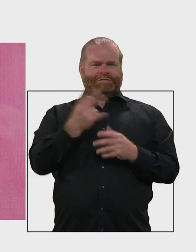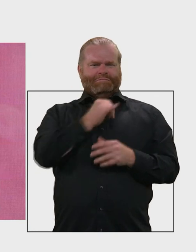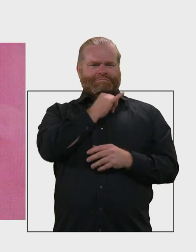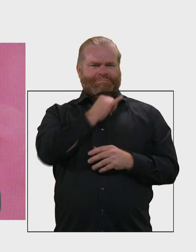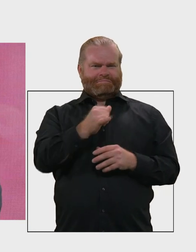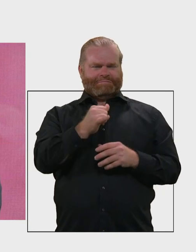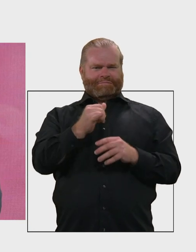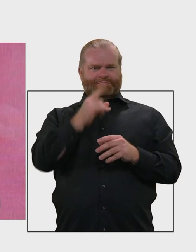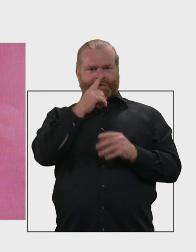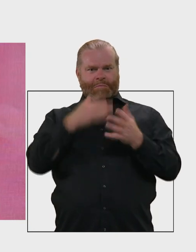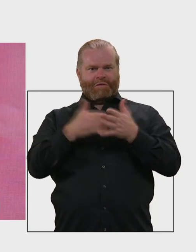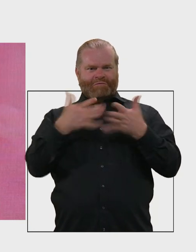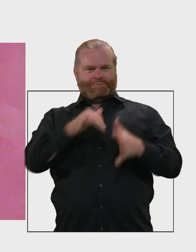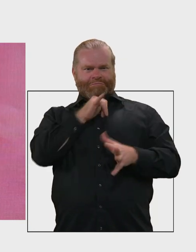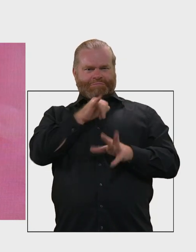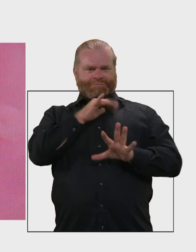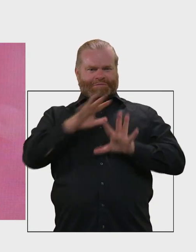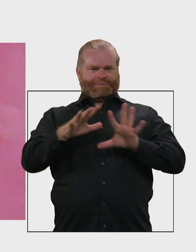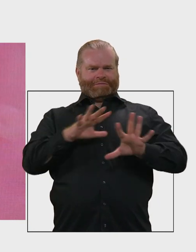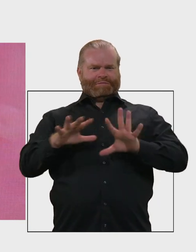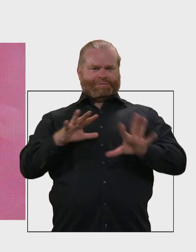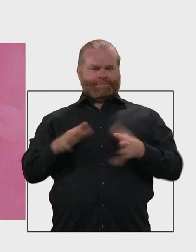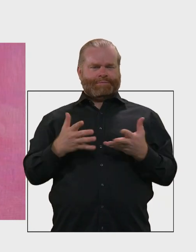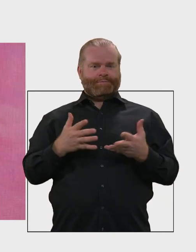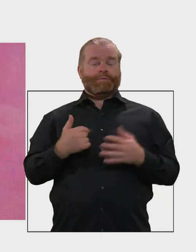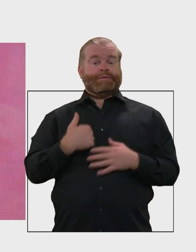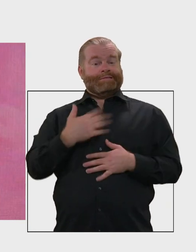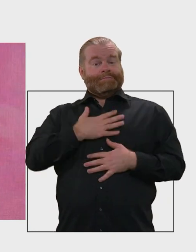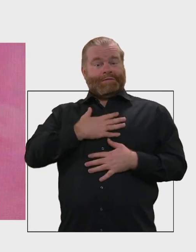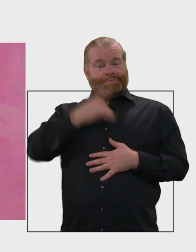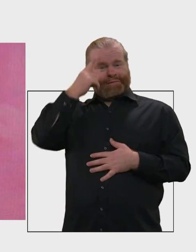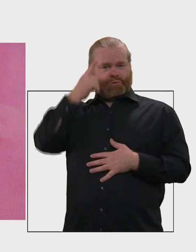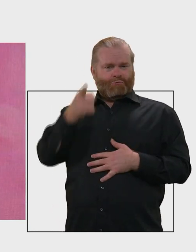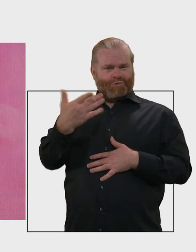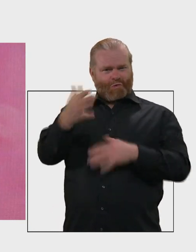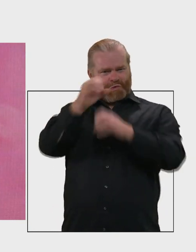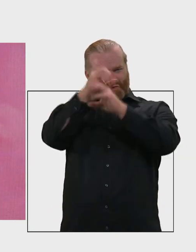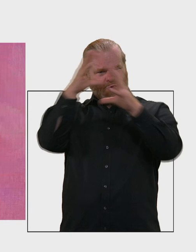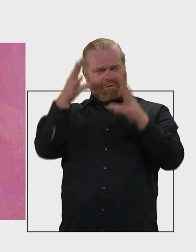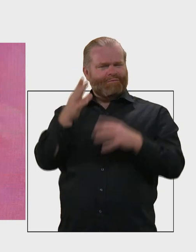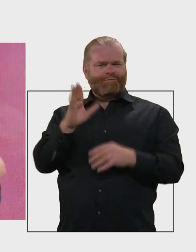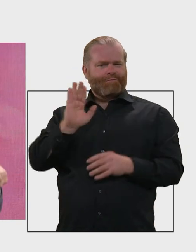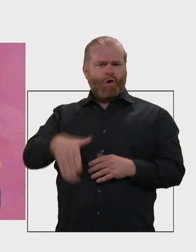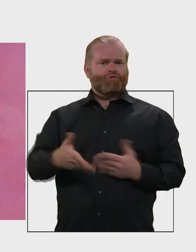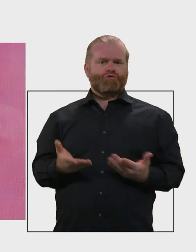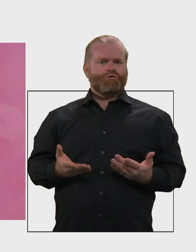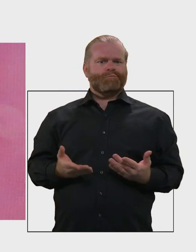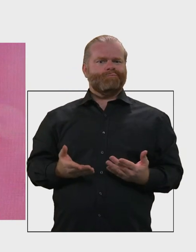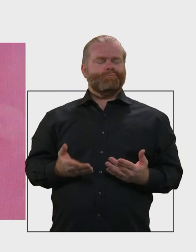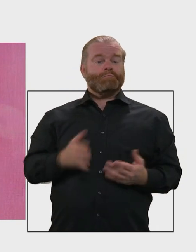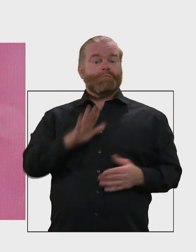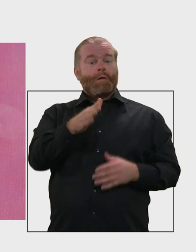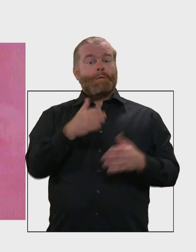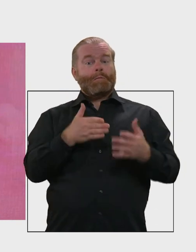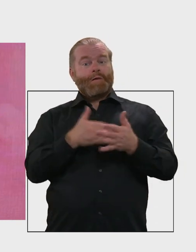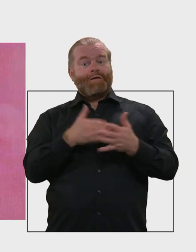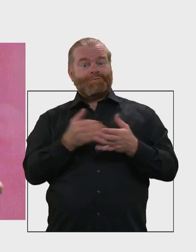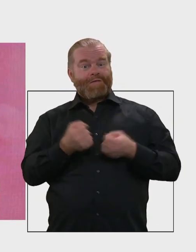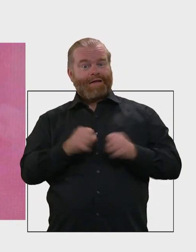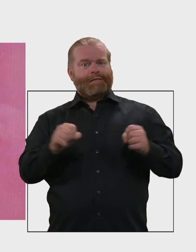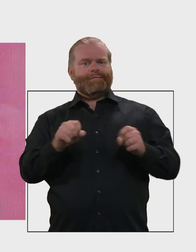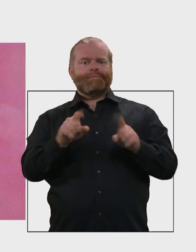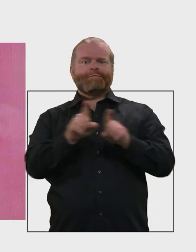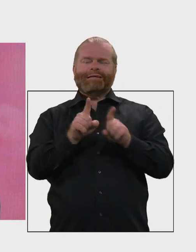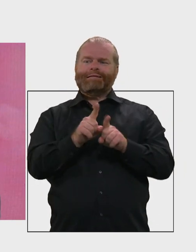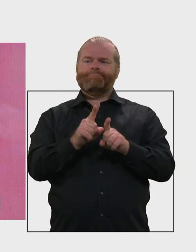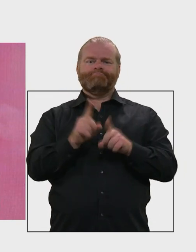Debatte. Ich bin der Meinung, dass Barrierefreiheit ein Qualitätsstandard ist. Es ist cool, in einem Land zu leben, das